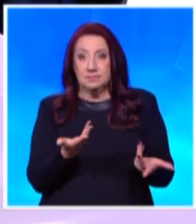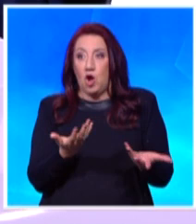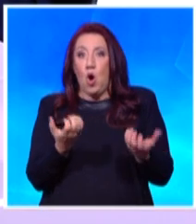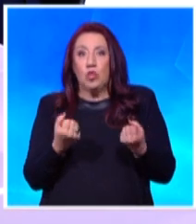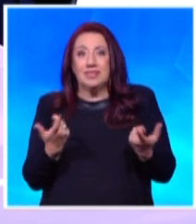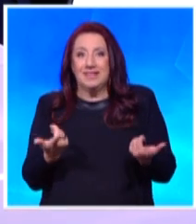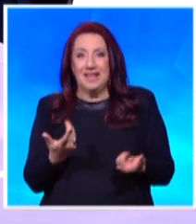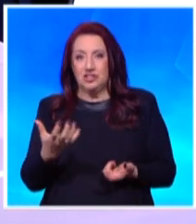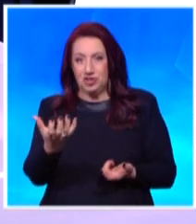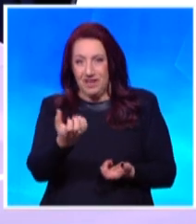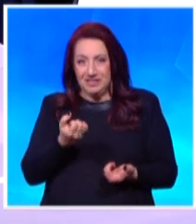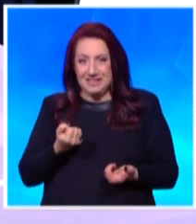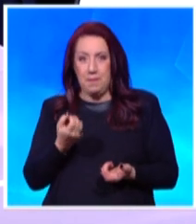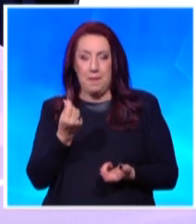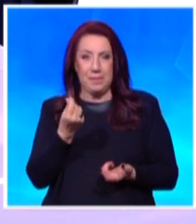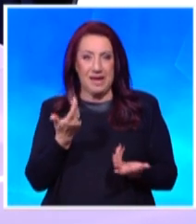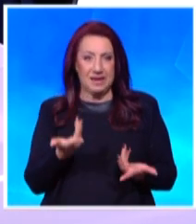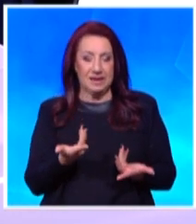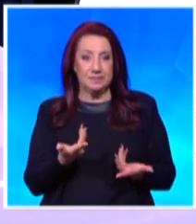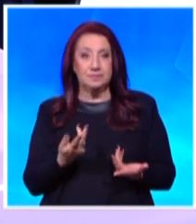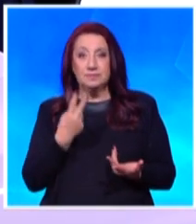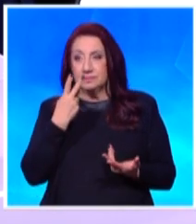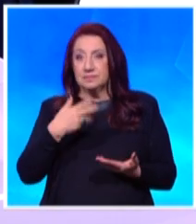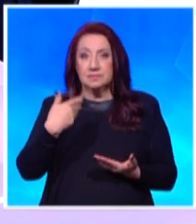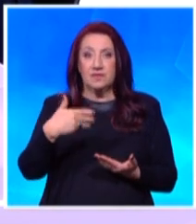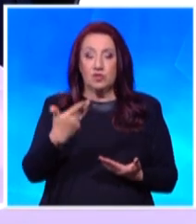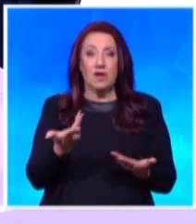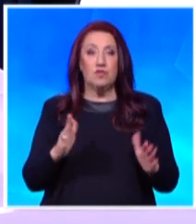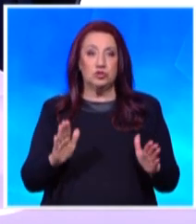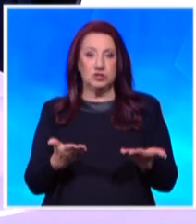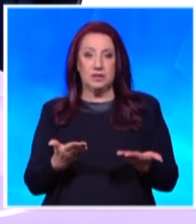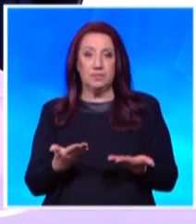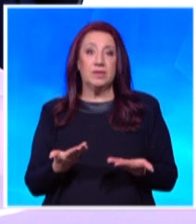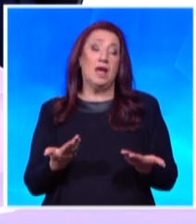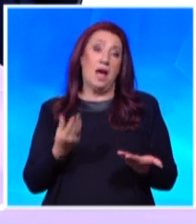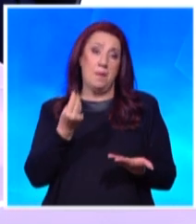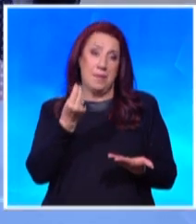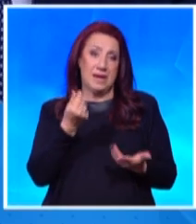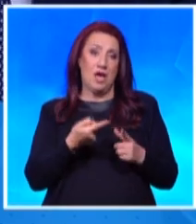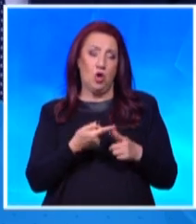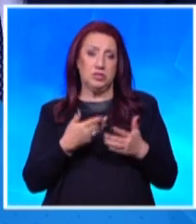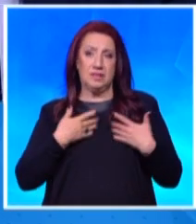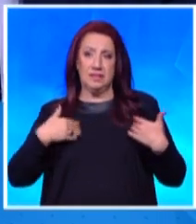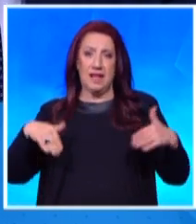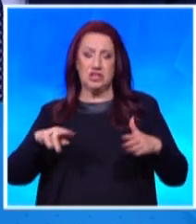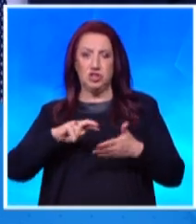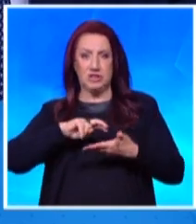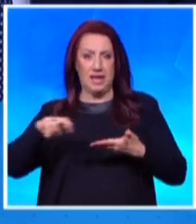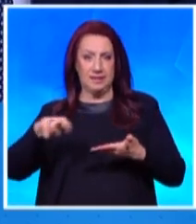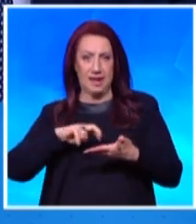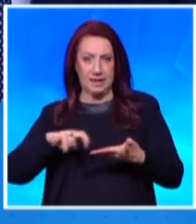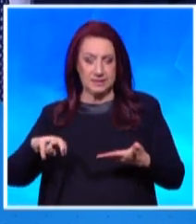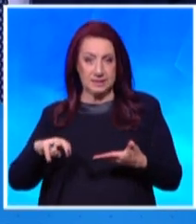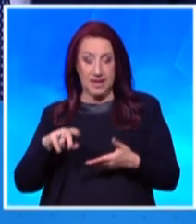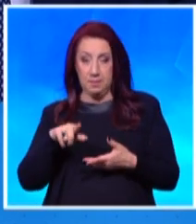е предвидено? Какво трябва да се случи в новата финансова рамка? Парите ще дойдат от нашите данъци. Това означава ли, че ще ни дигат данъците,